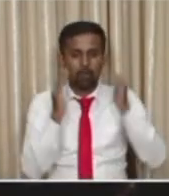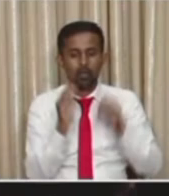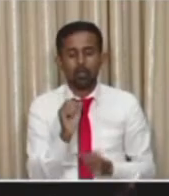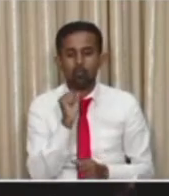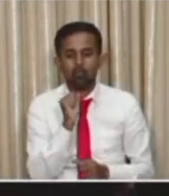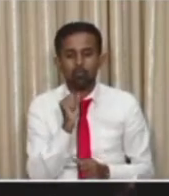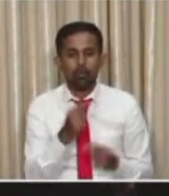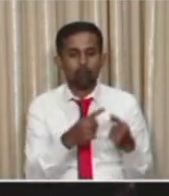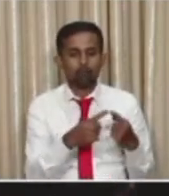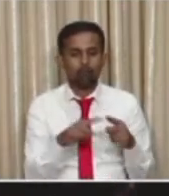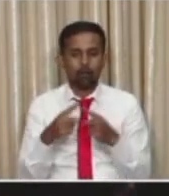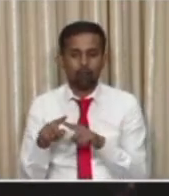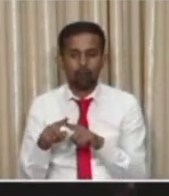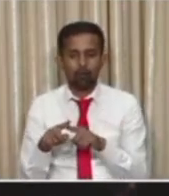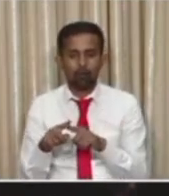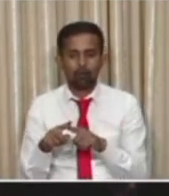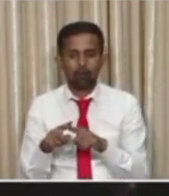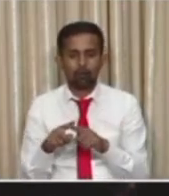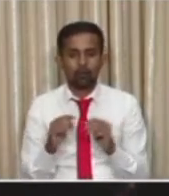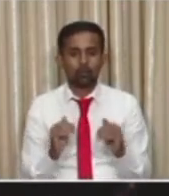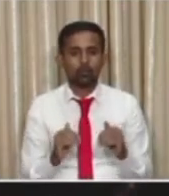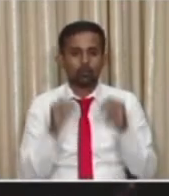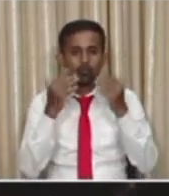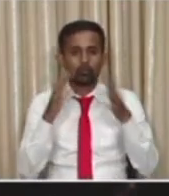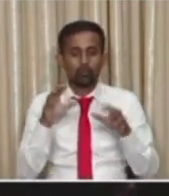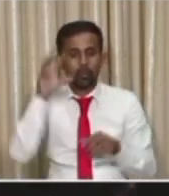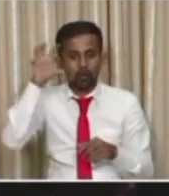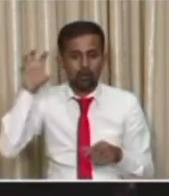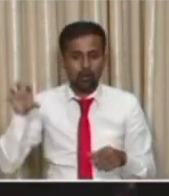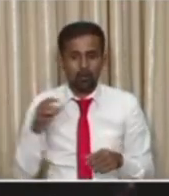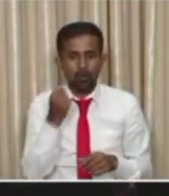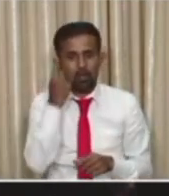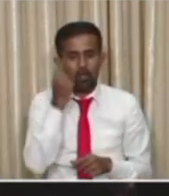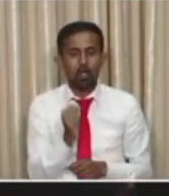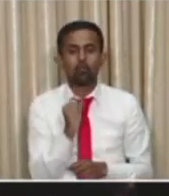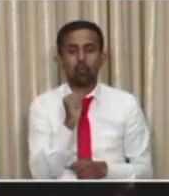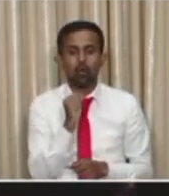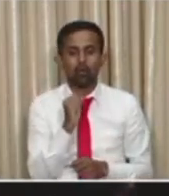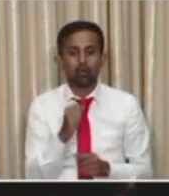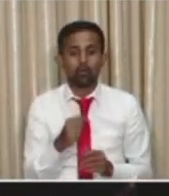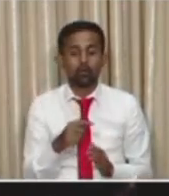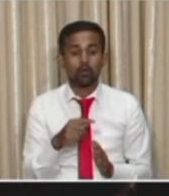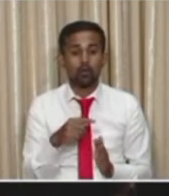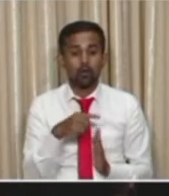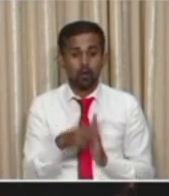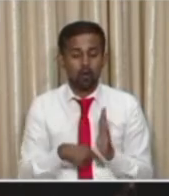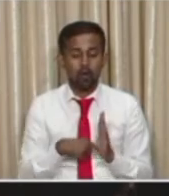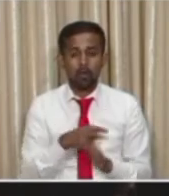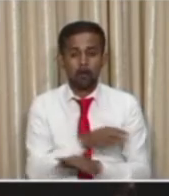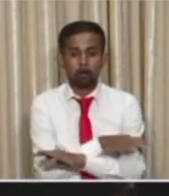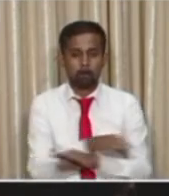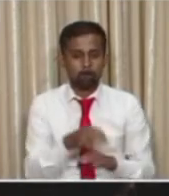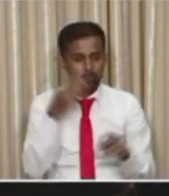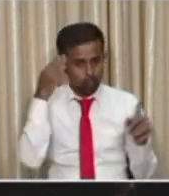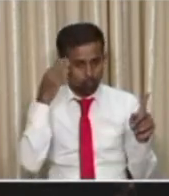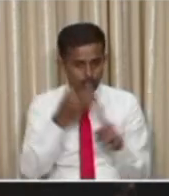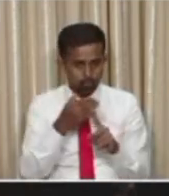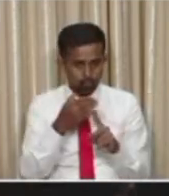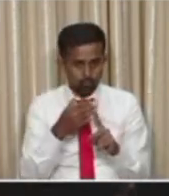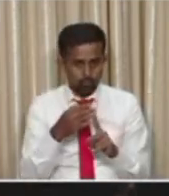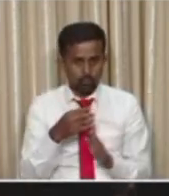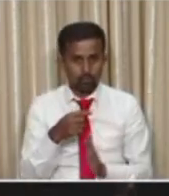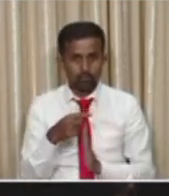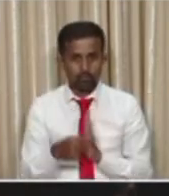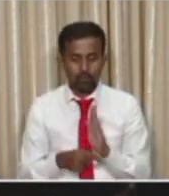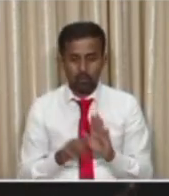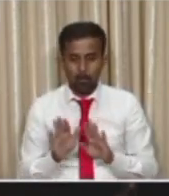தேடி பார்க்க வேண்டும். ஒரு நாட்டினுடைய அரச இயந்திரத்தை குறை சொல்கின்ற போலியாக விமர்சனம் செய்பவர்களுக்கு இவ்வாறு வளர்ந்த நாடுகள் என்ன வகையான